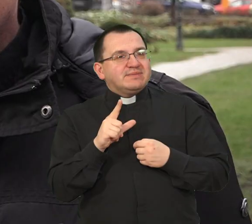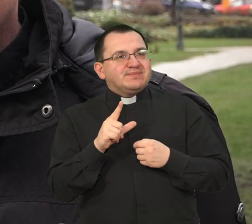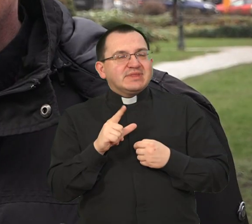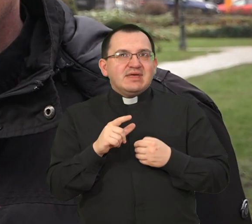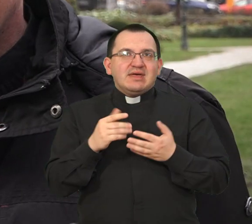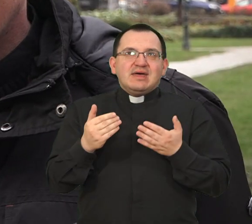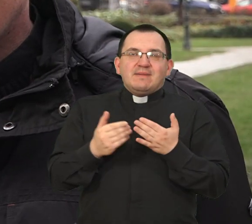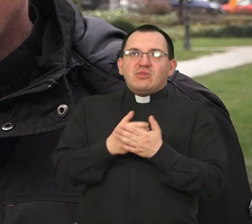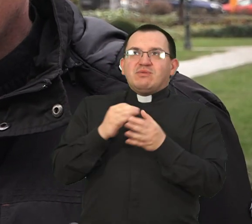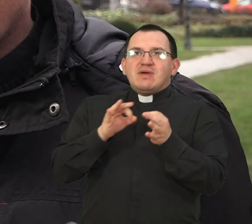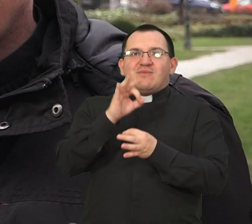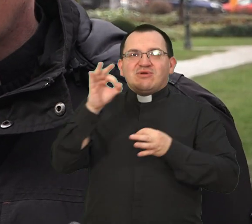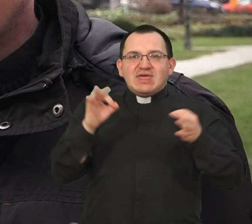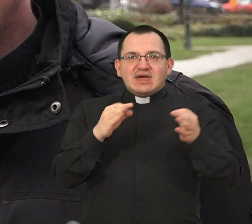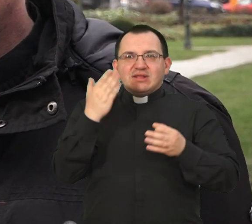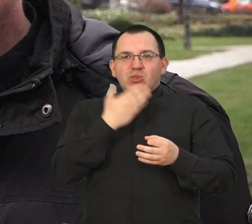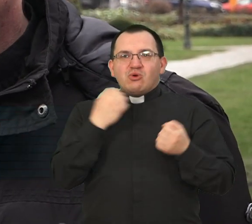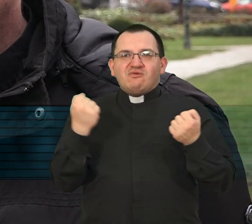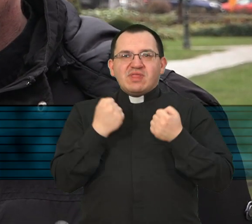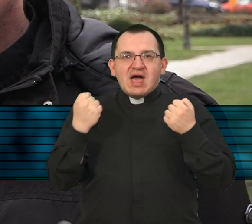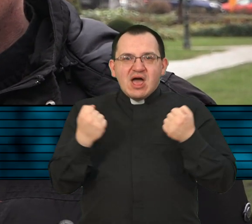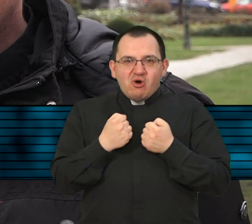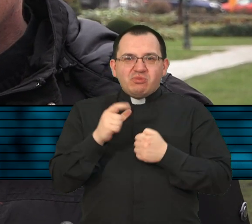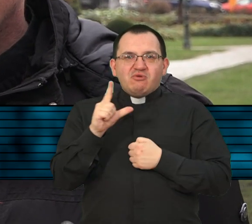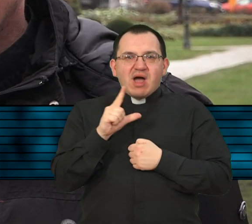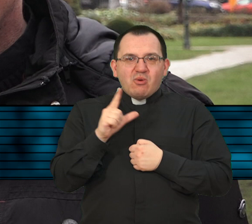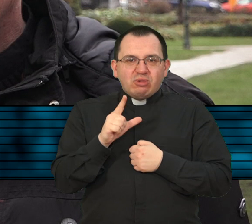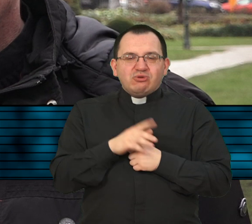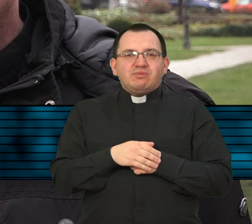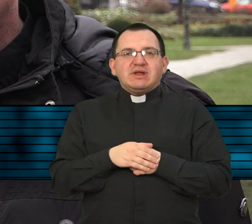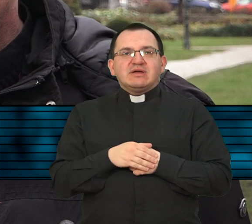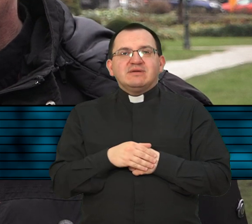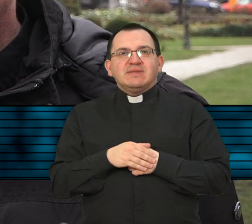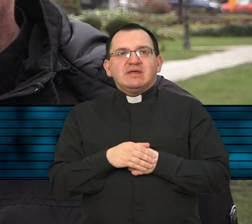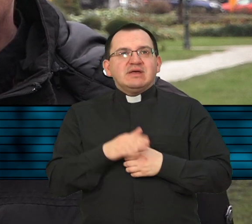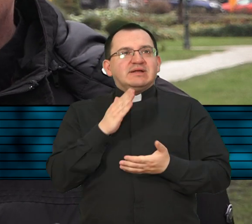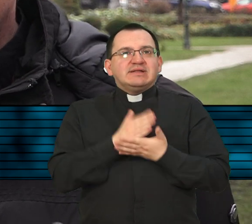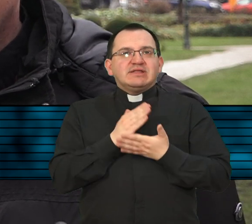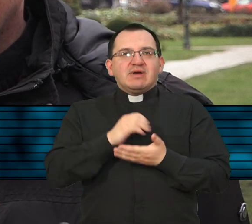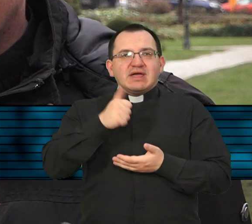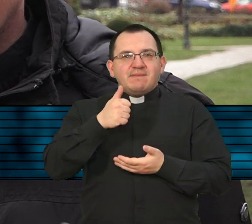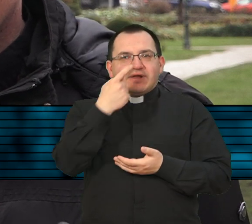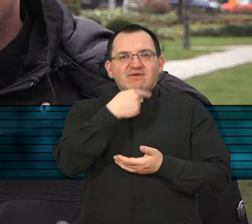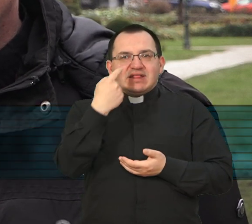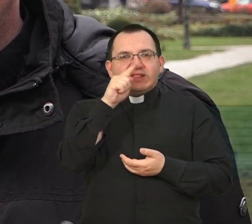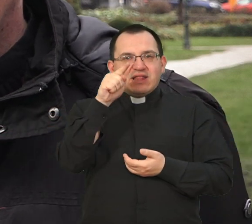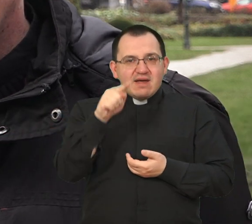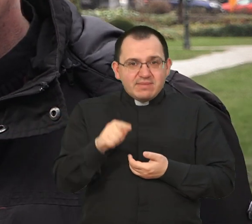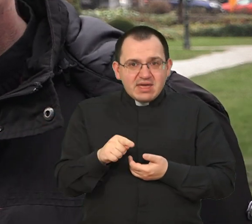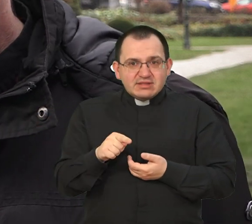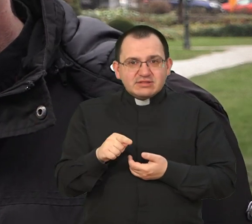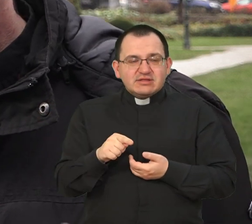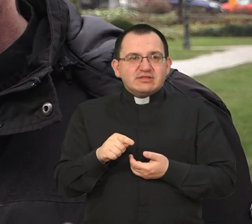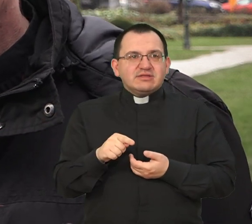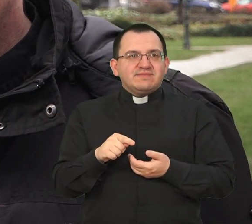projektom, tako reći, duhovnih obnova u Ludbriškom svetištu Krvi Kristove svake prve nedjelje u mjesecu